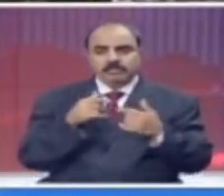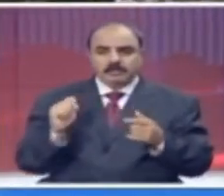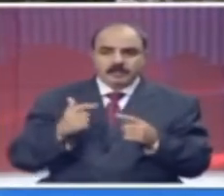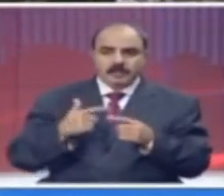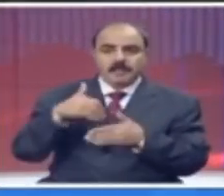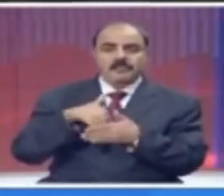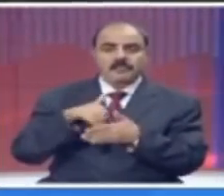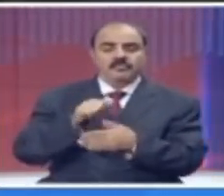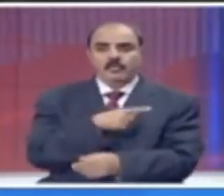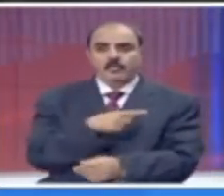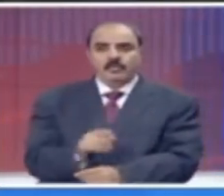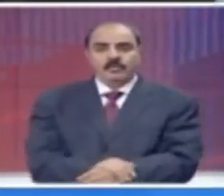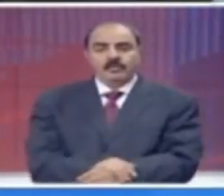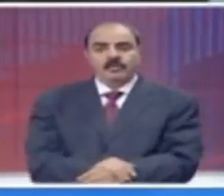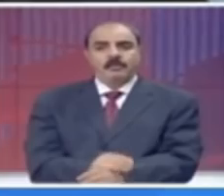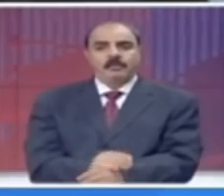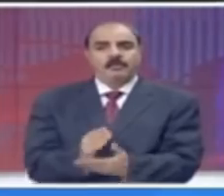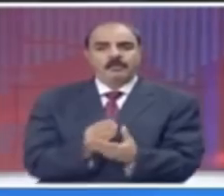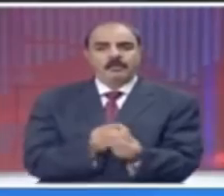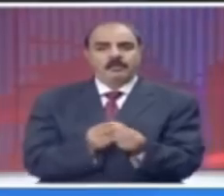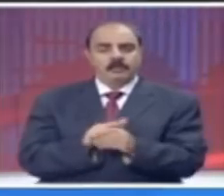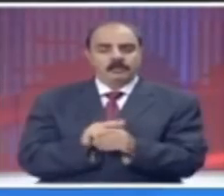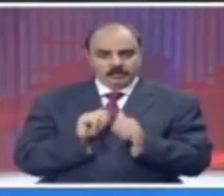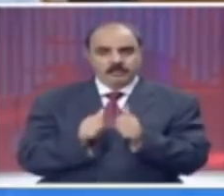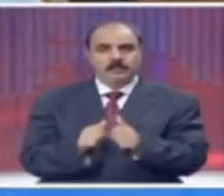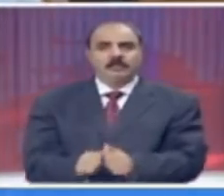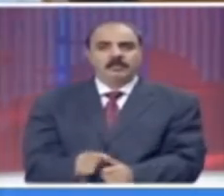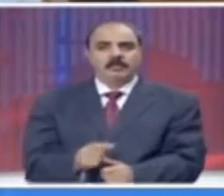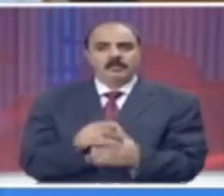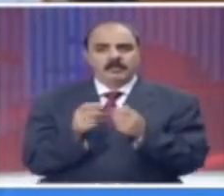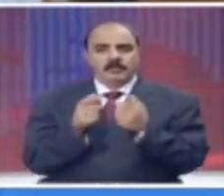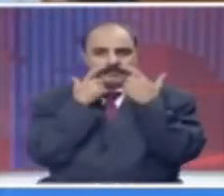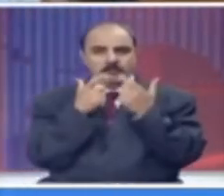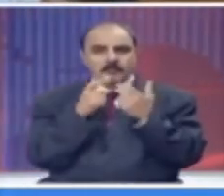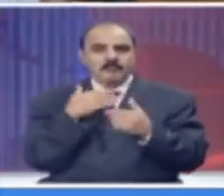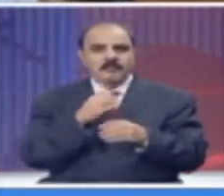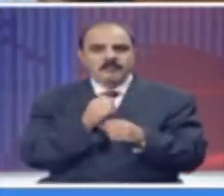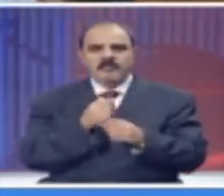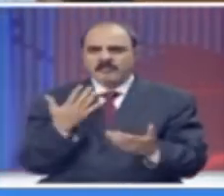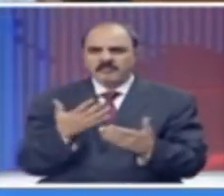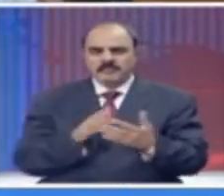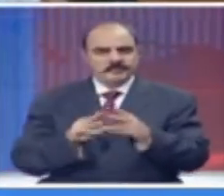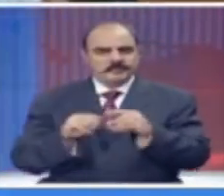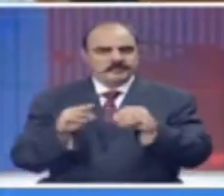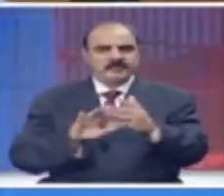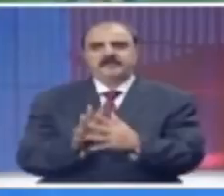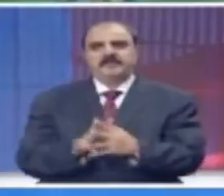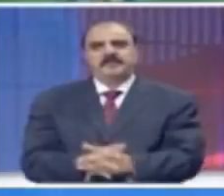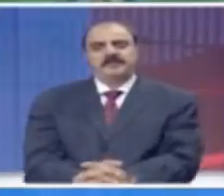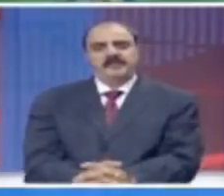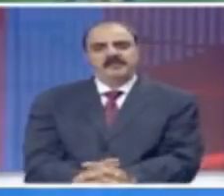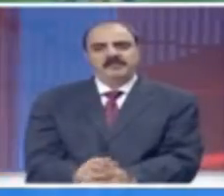المرحلة الثانية لانتخابات مجلس النواب، والتي تضم 13 محافظة في محاولة لتسجيل كافة العقبات